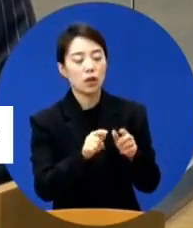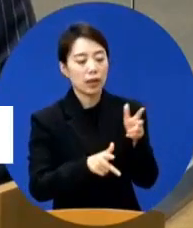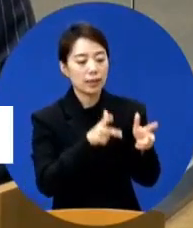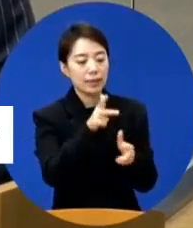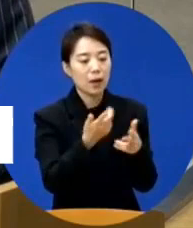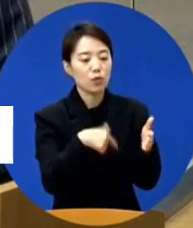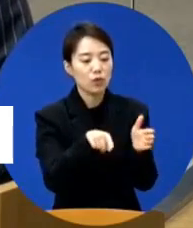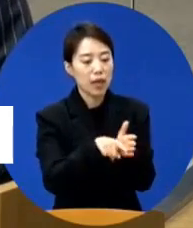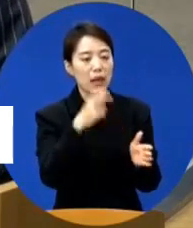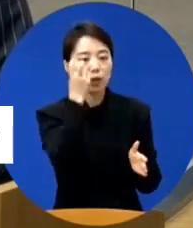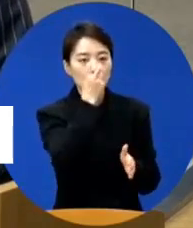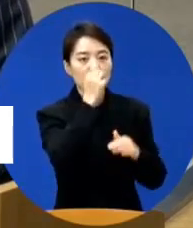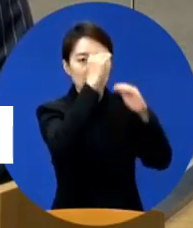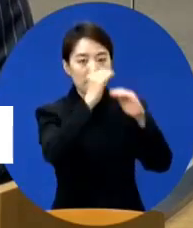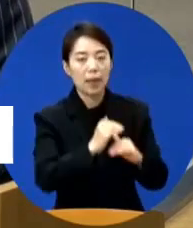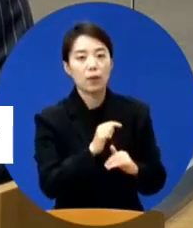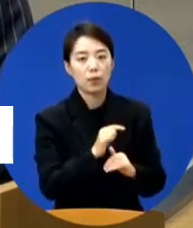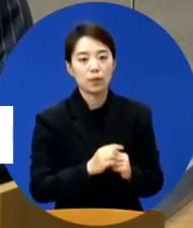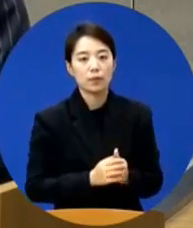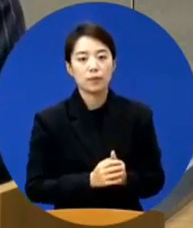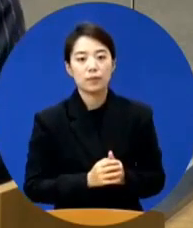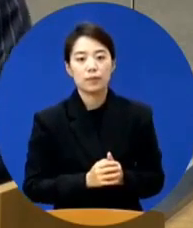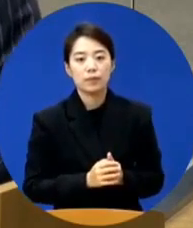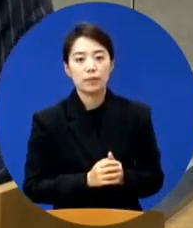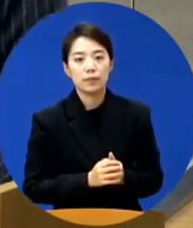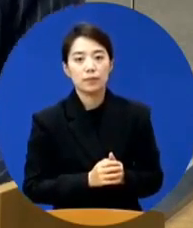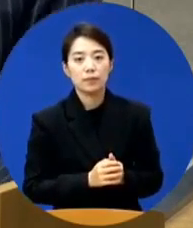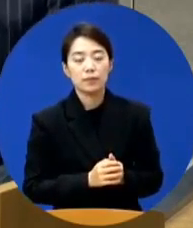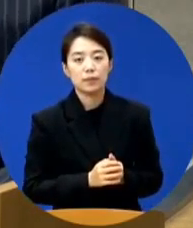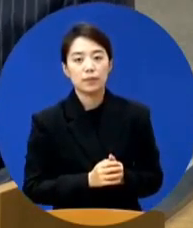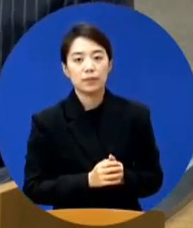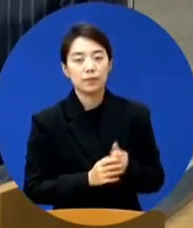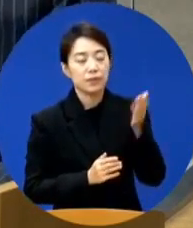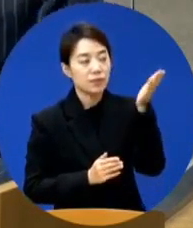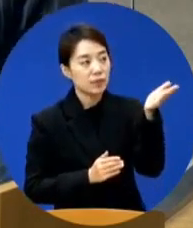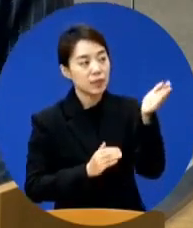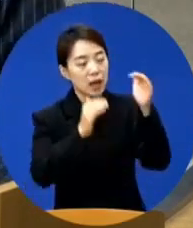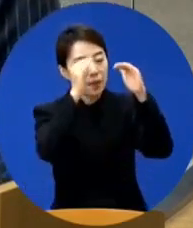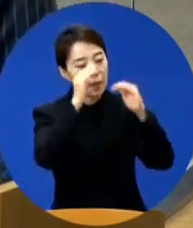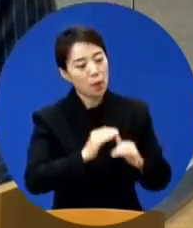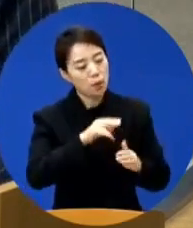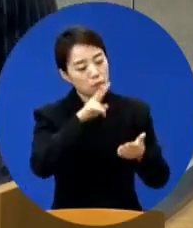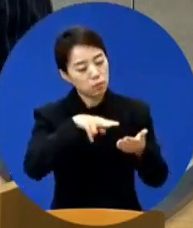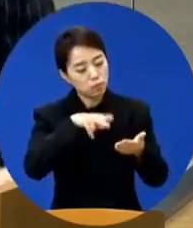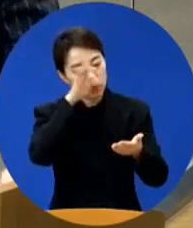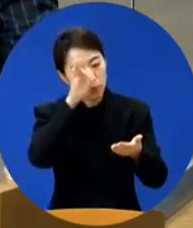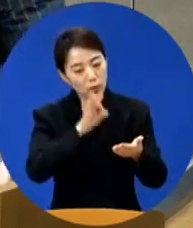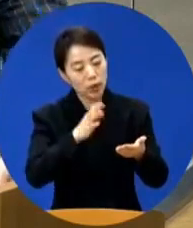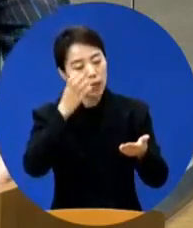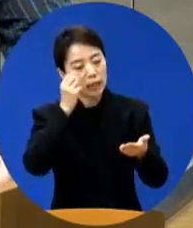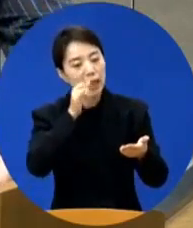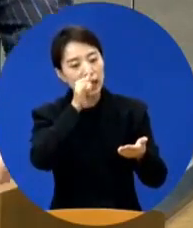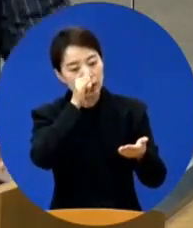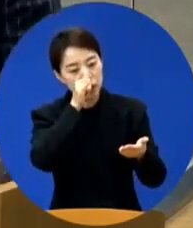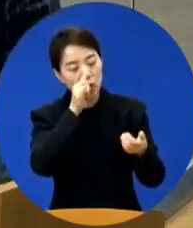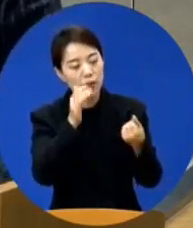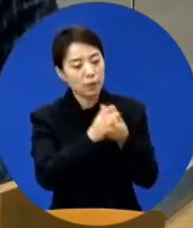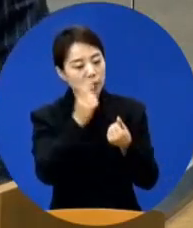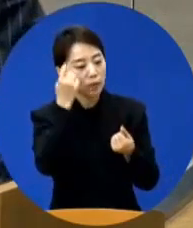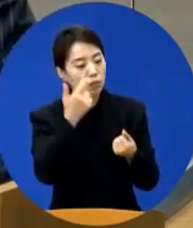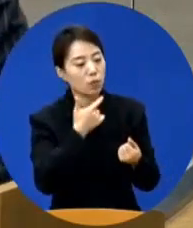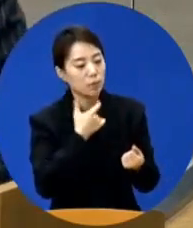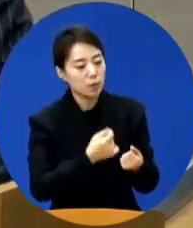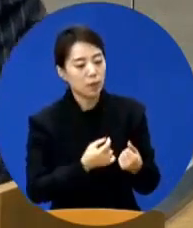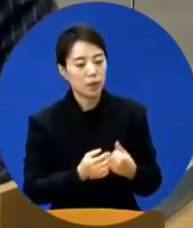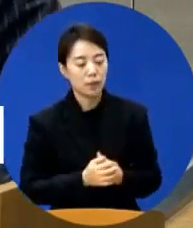이제 수요조사를 한 적의 자료입니다. 본 의원이 저거를 좀 보다 보니까 약간 이상한 부분이 있어서 지금 질문